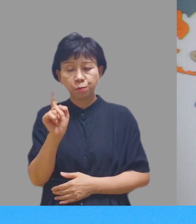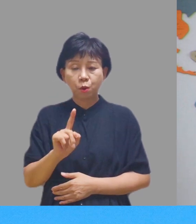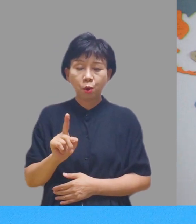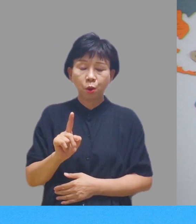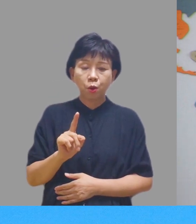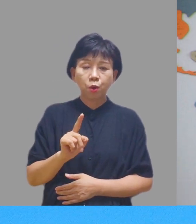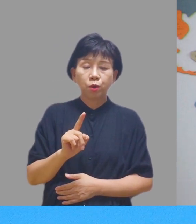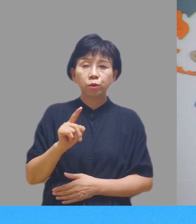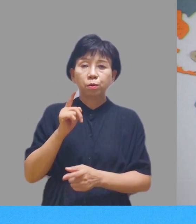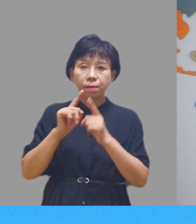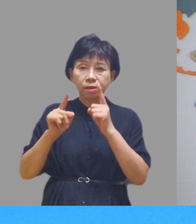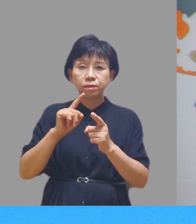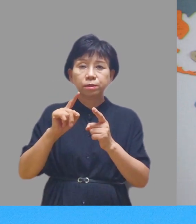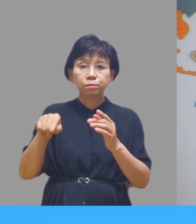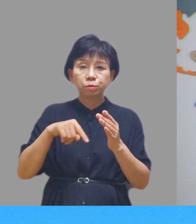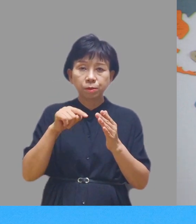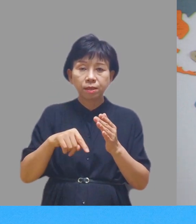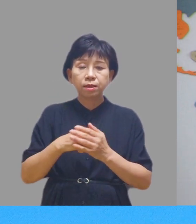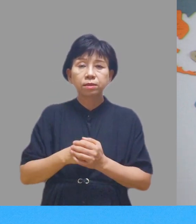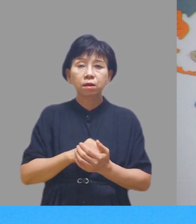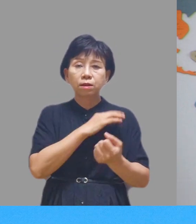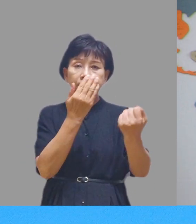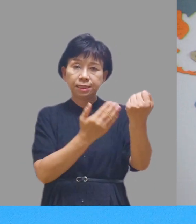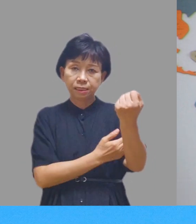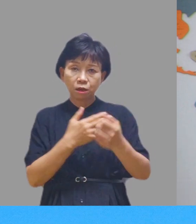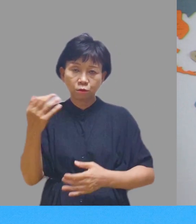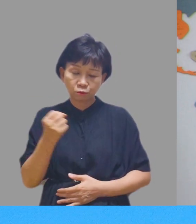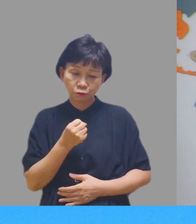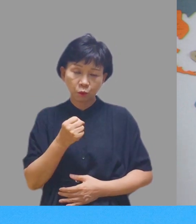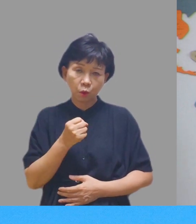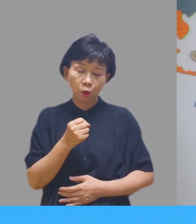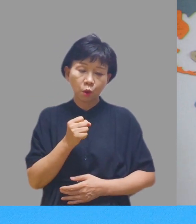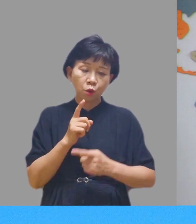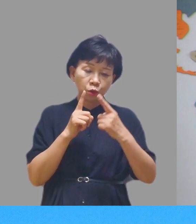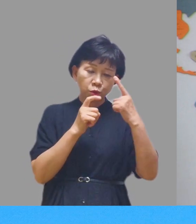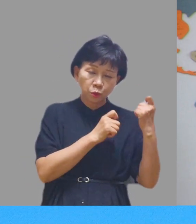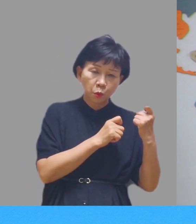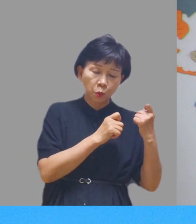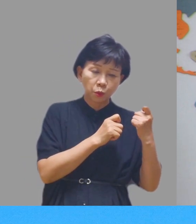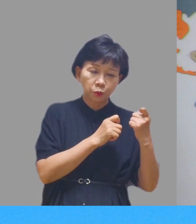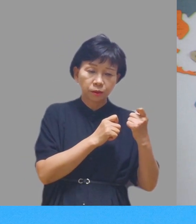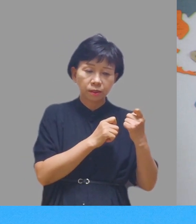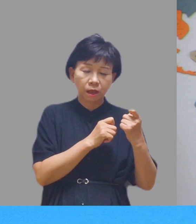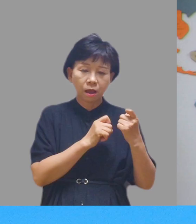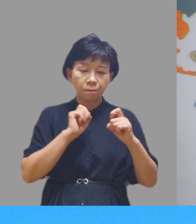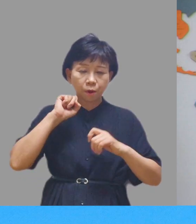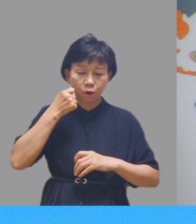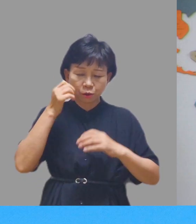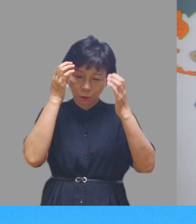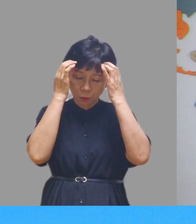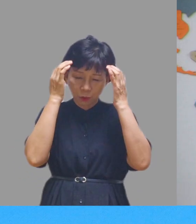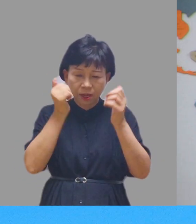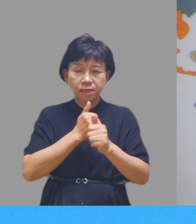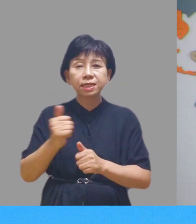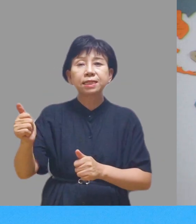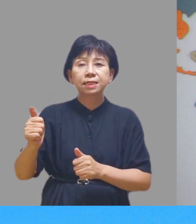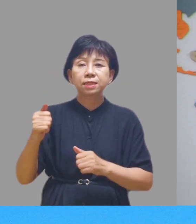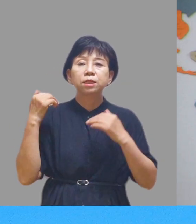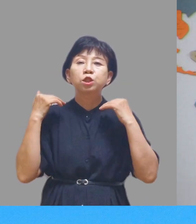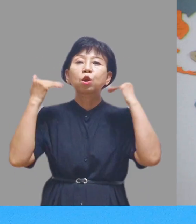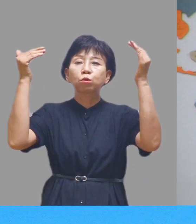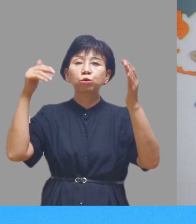능력으로 어떤 시험과 유혹도 이기는 성숙한 믿음으로 서게 될 줄